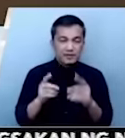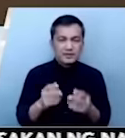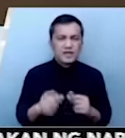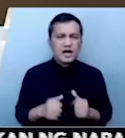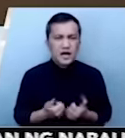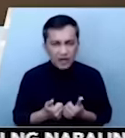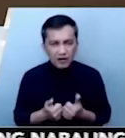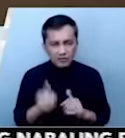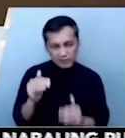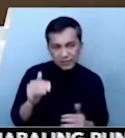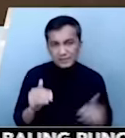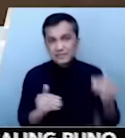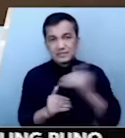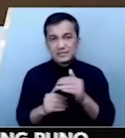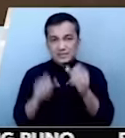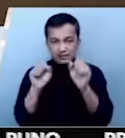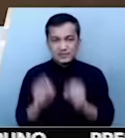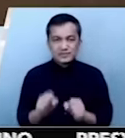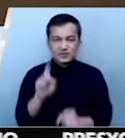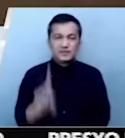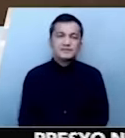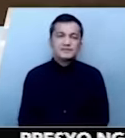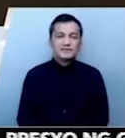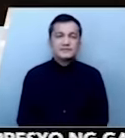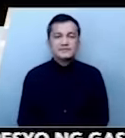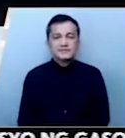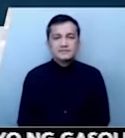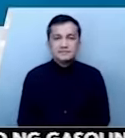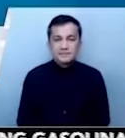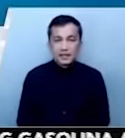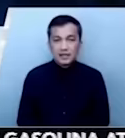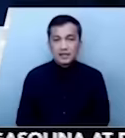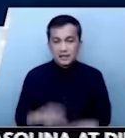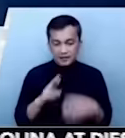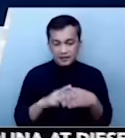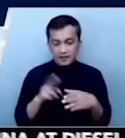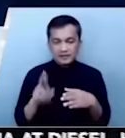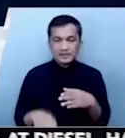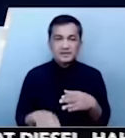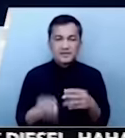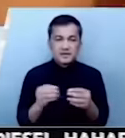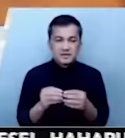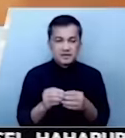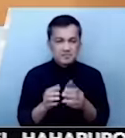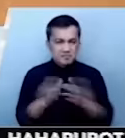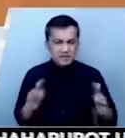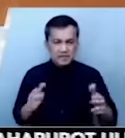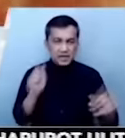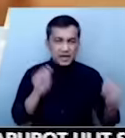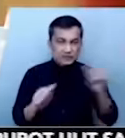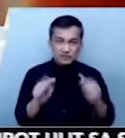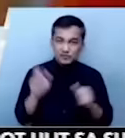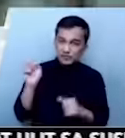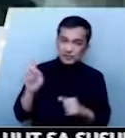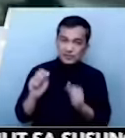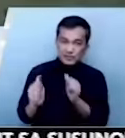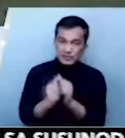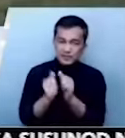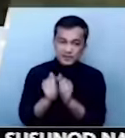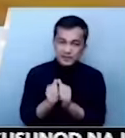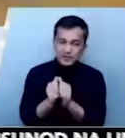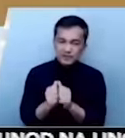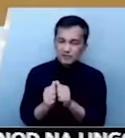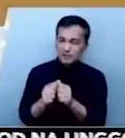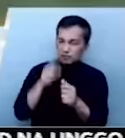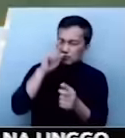hihigitan ang season 1. Ang resulta, mas malalaking action scenes kasama na ang kahanga-hangang